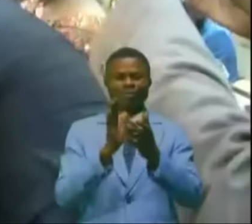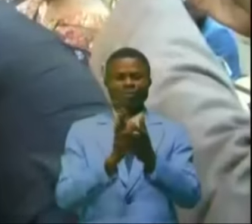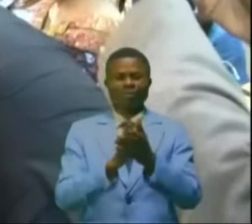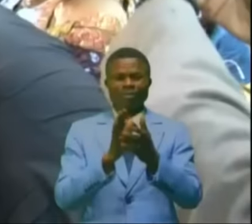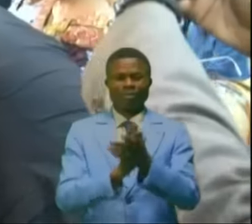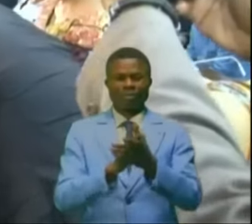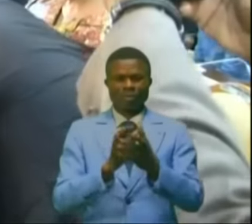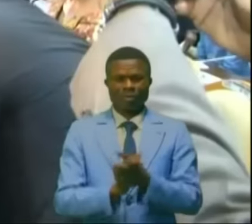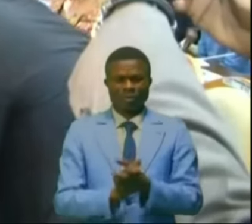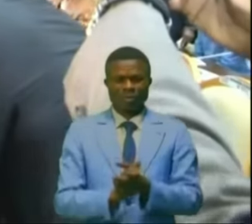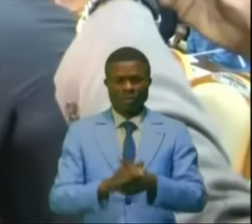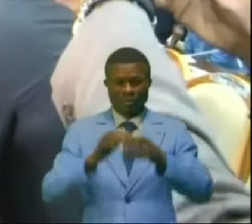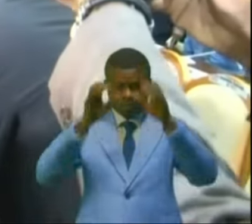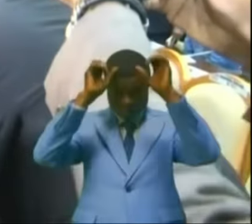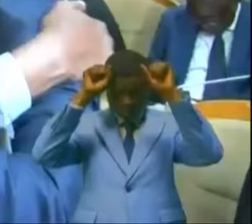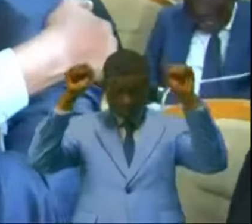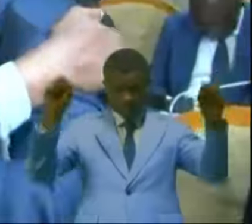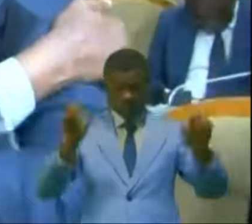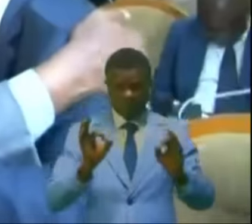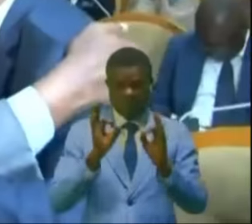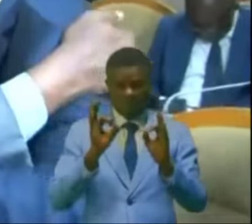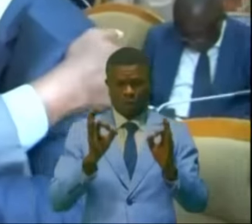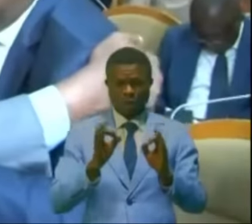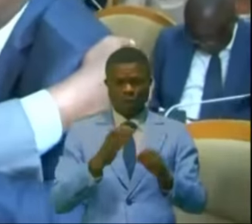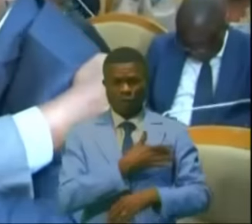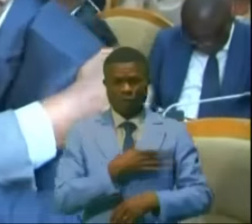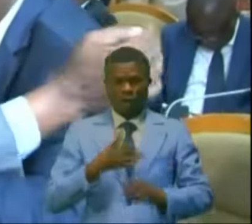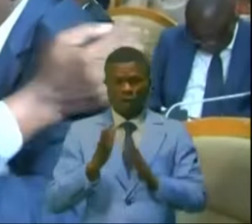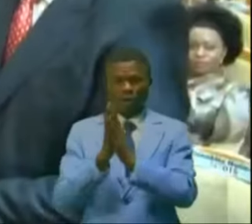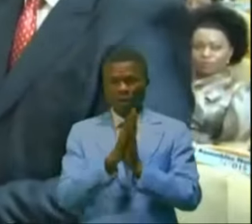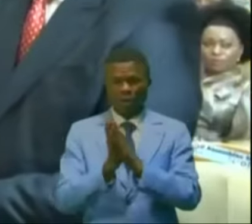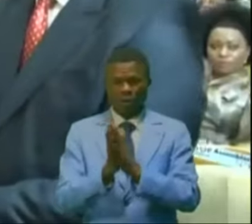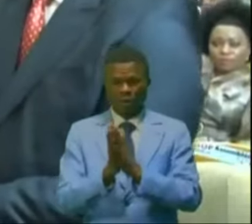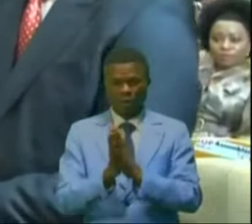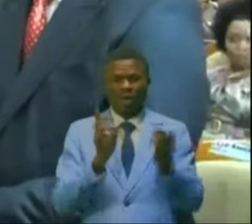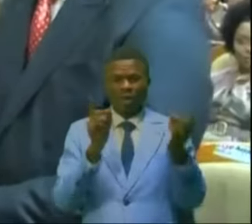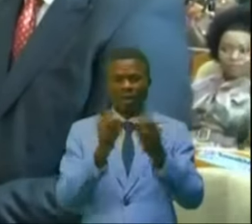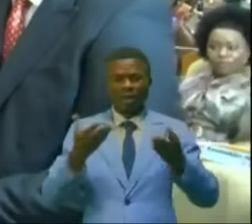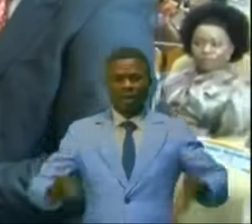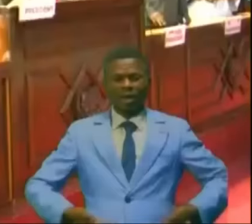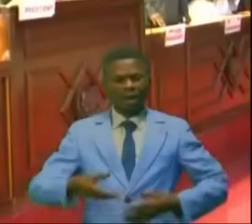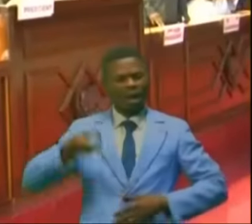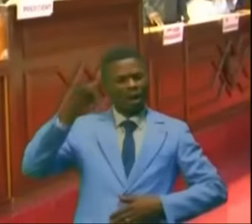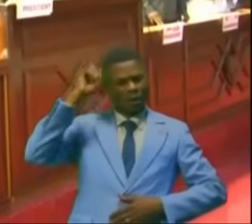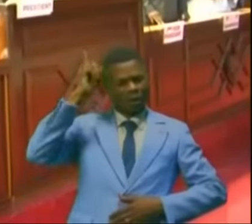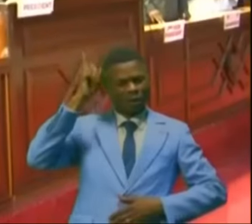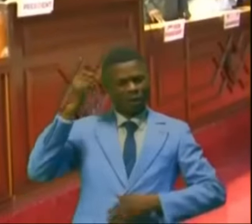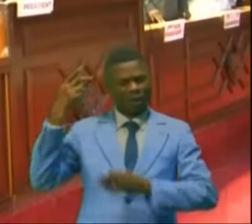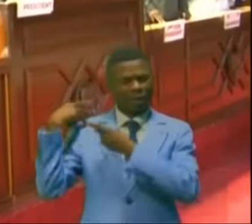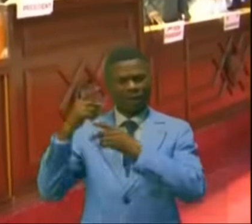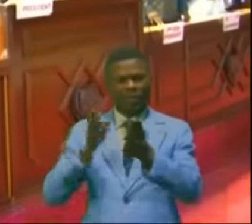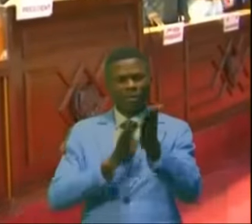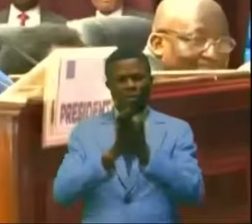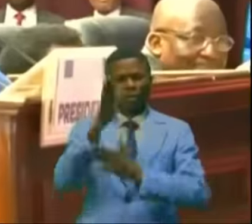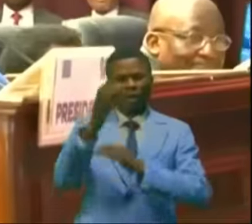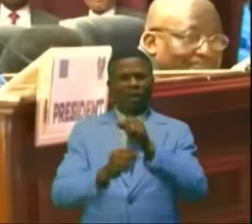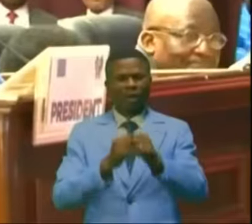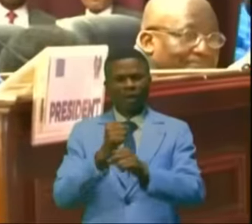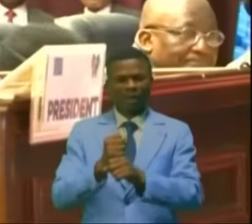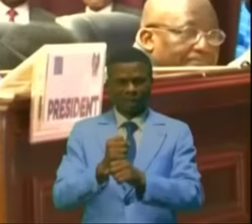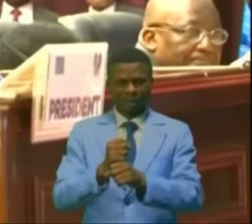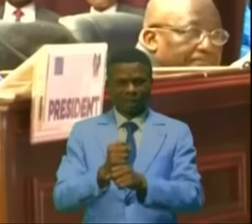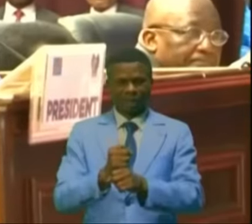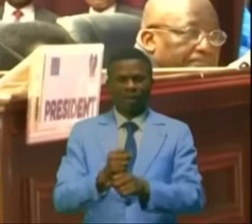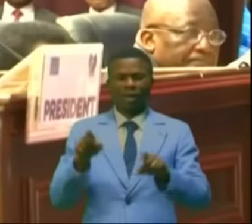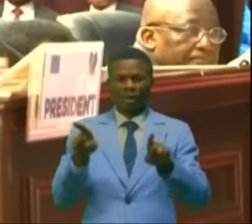Le nouveau président de l'Assemblée nationale, Vital Kamerhe, retrouve l'ambiance des séances plénières dans la salle des congrès en même temps que